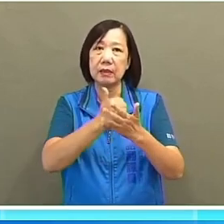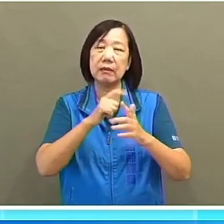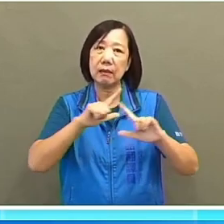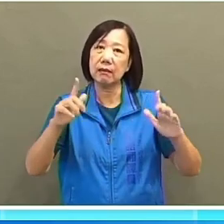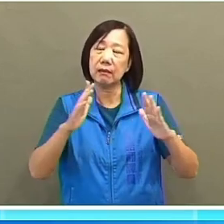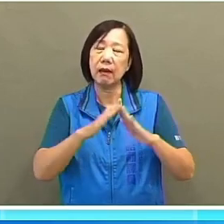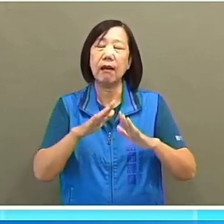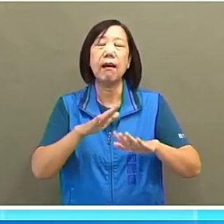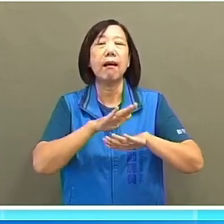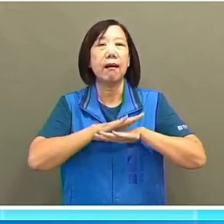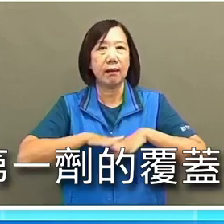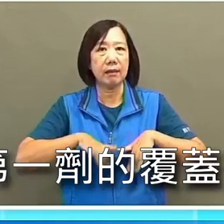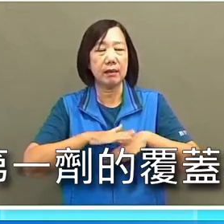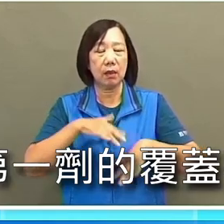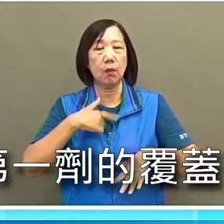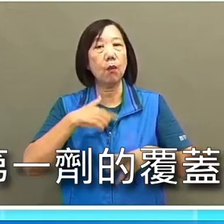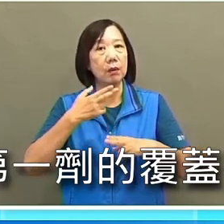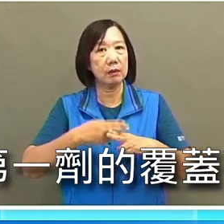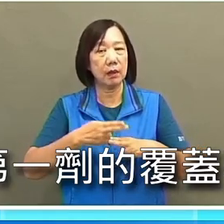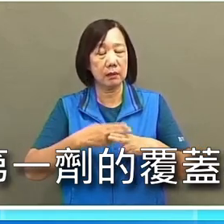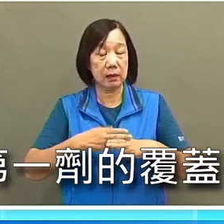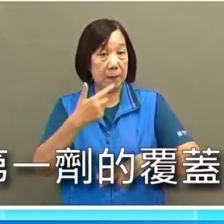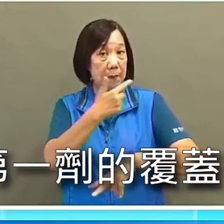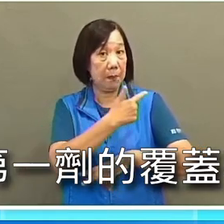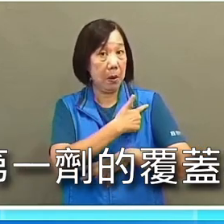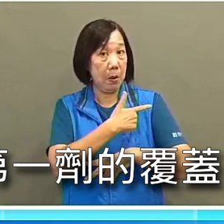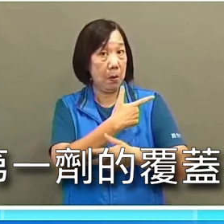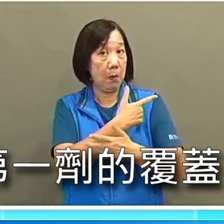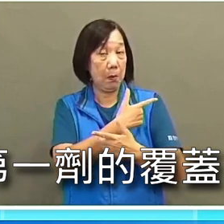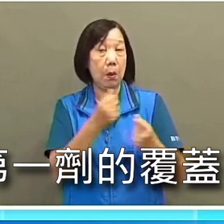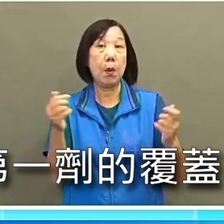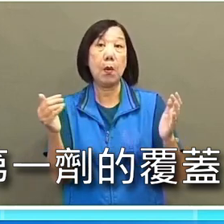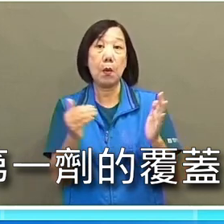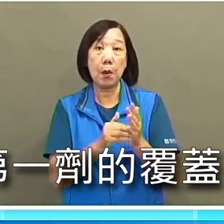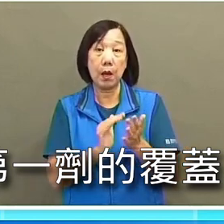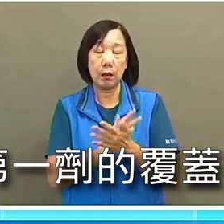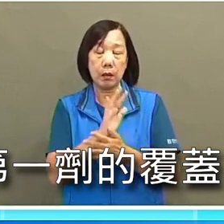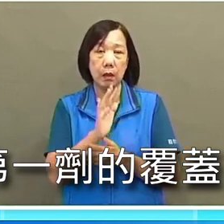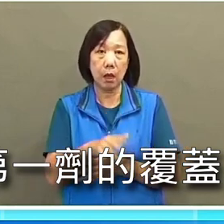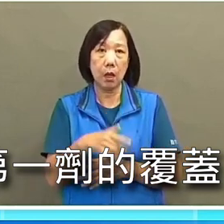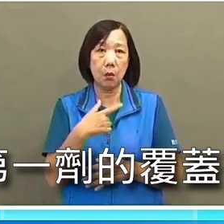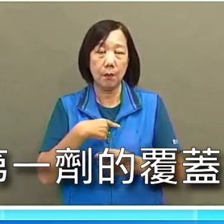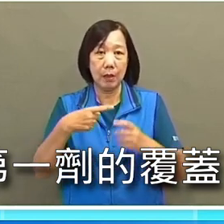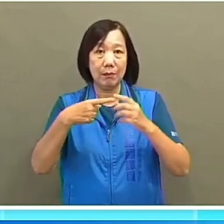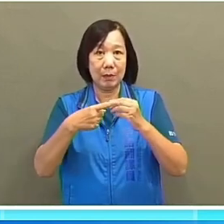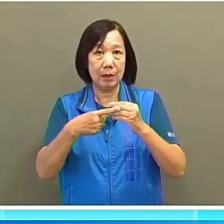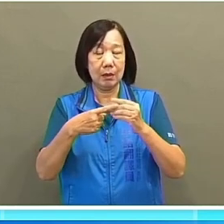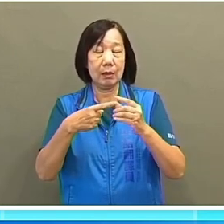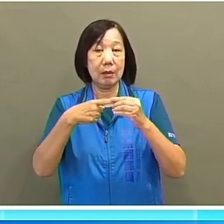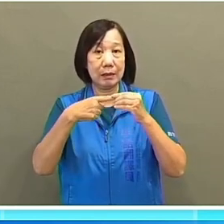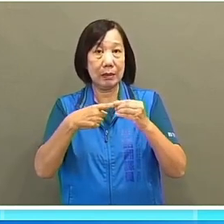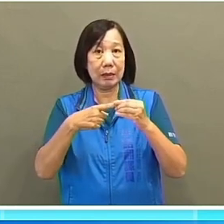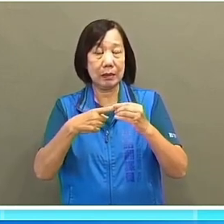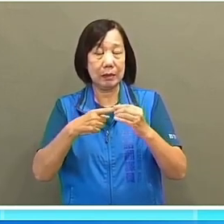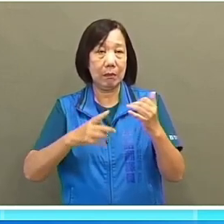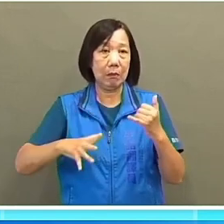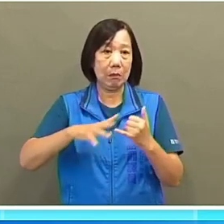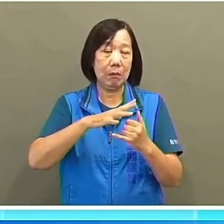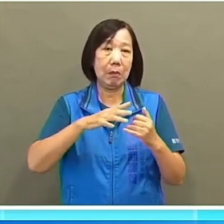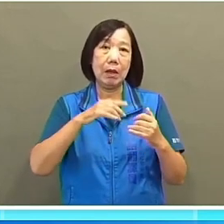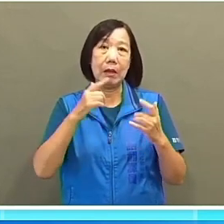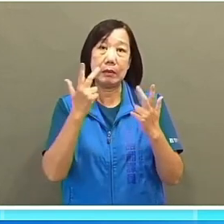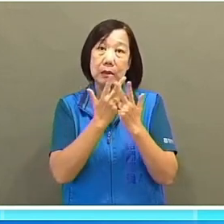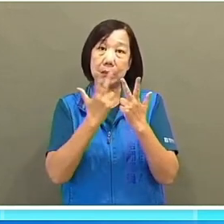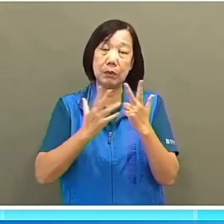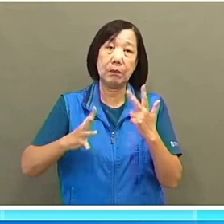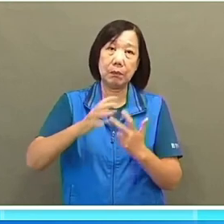心。相信这一波接种下来以后，我们的疫苗的第一剂的覆盖率就会大幅提升，我们